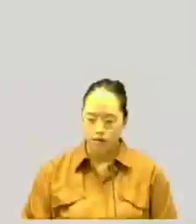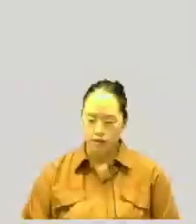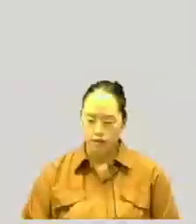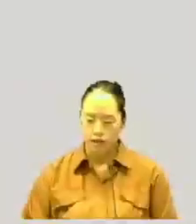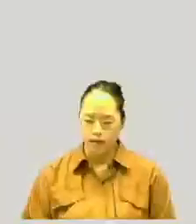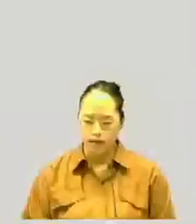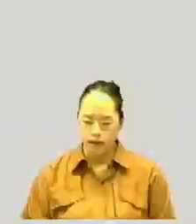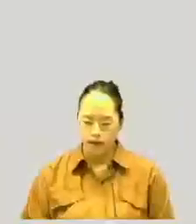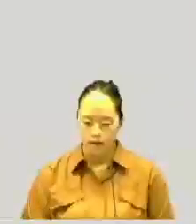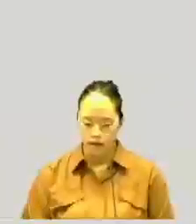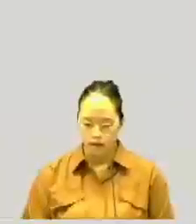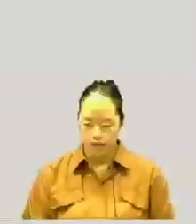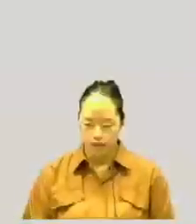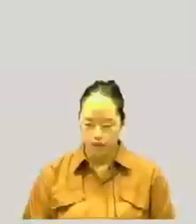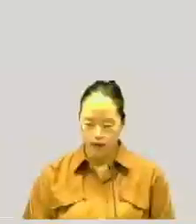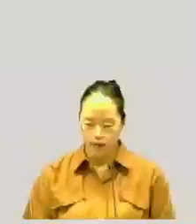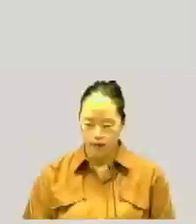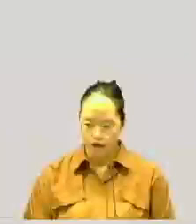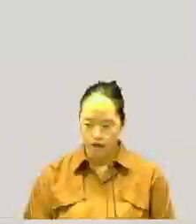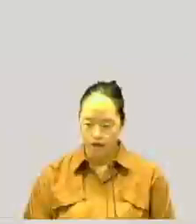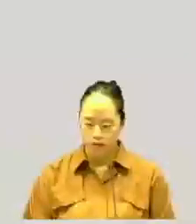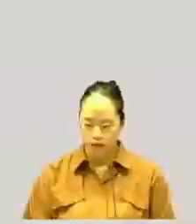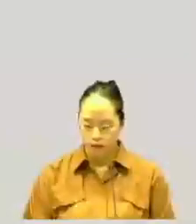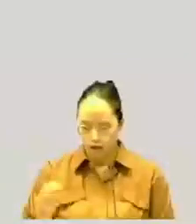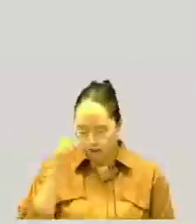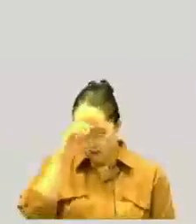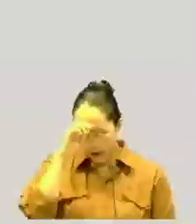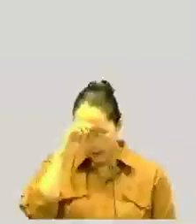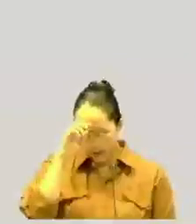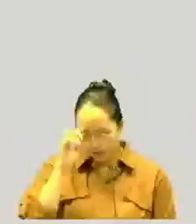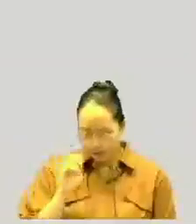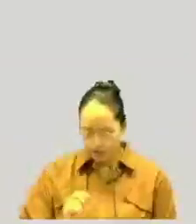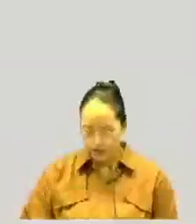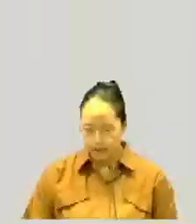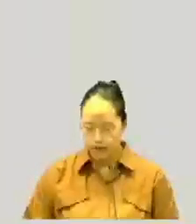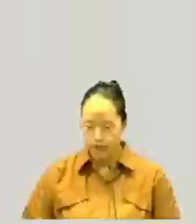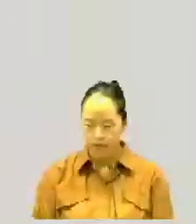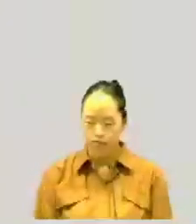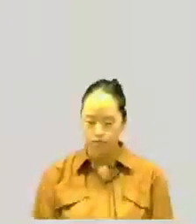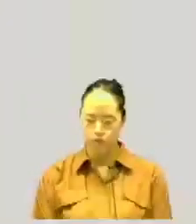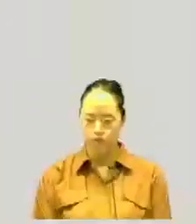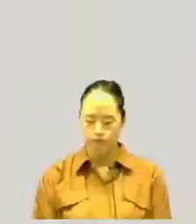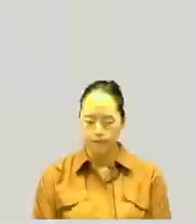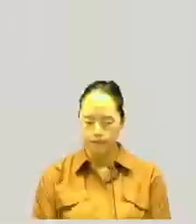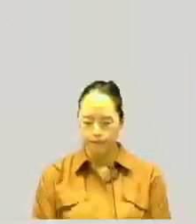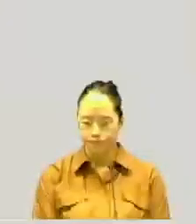罪虽像朱红，必变成雪白；虽红如丹颜，必白如羊毛。